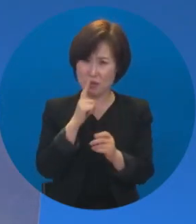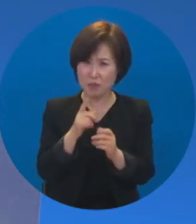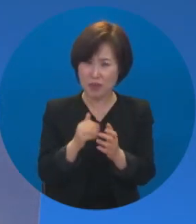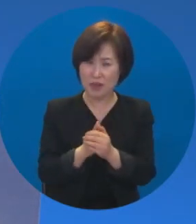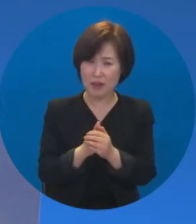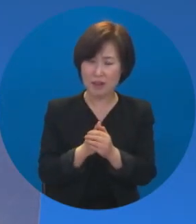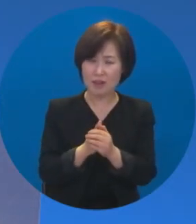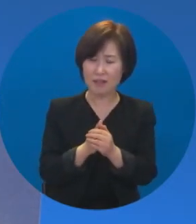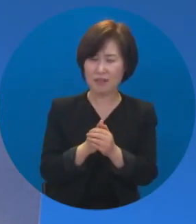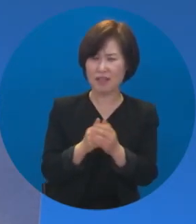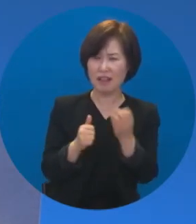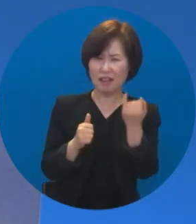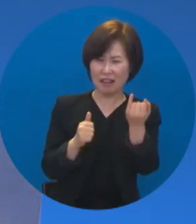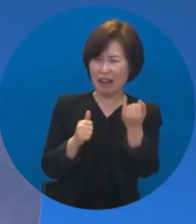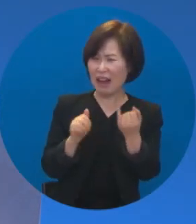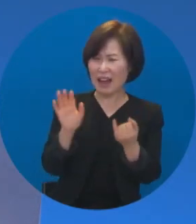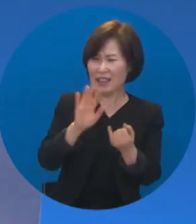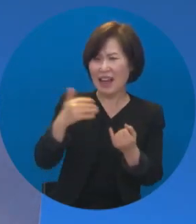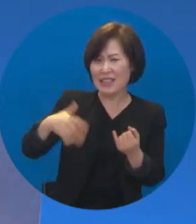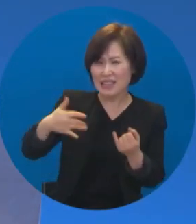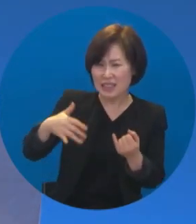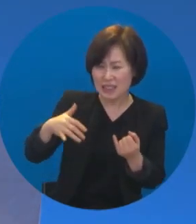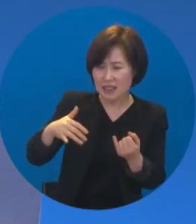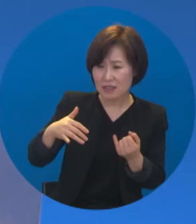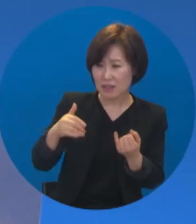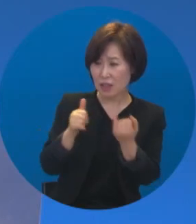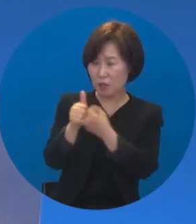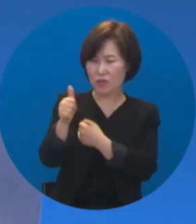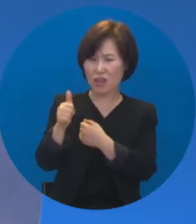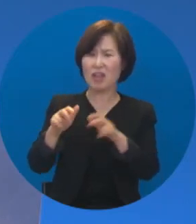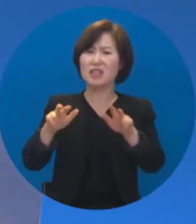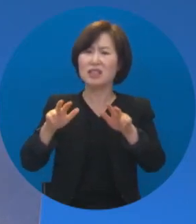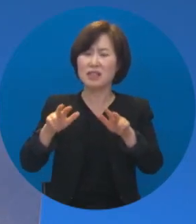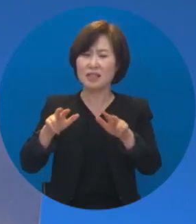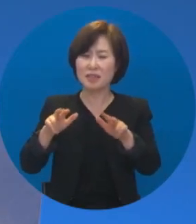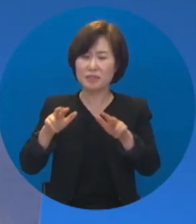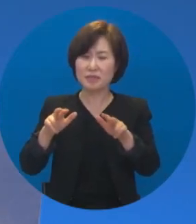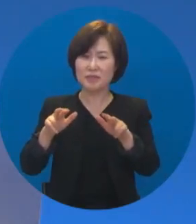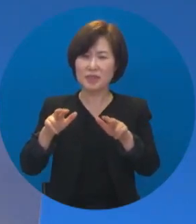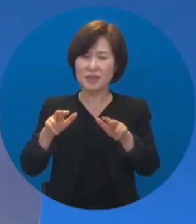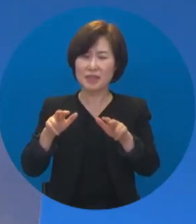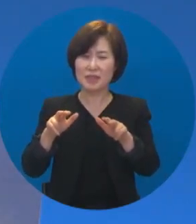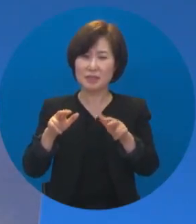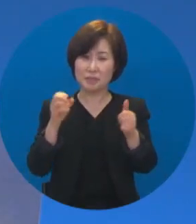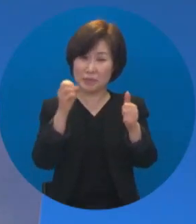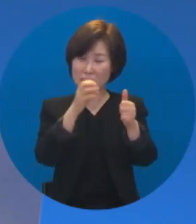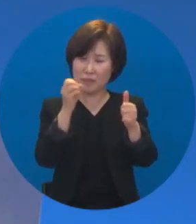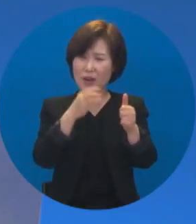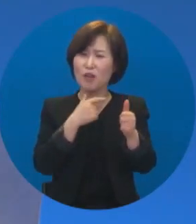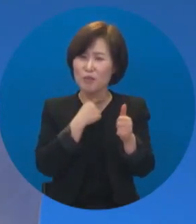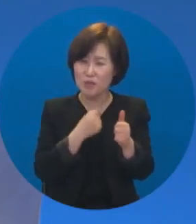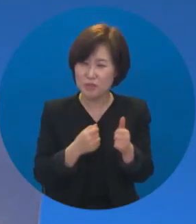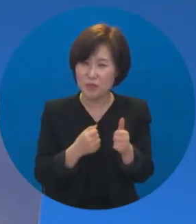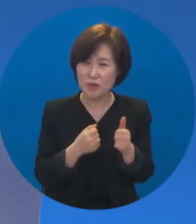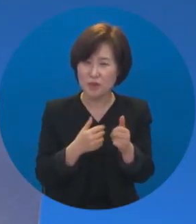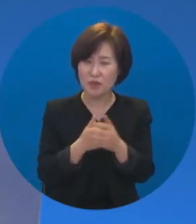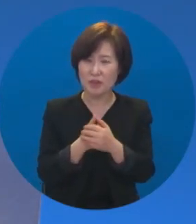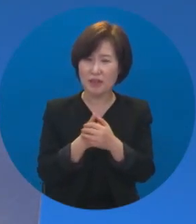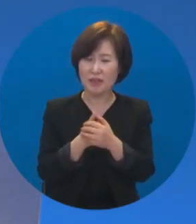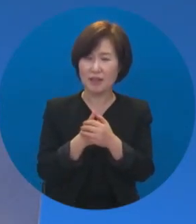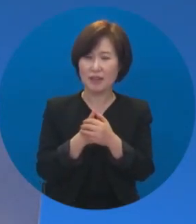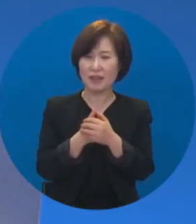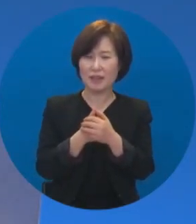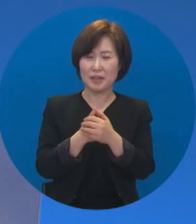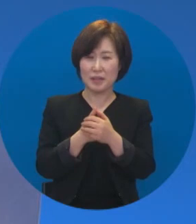나중에 볼 거야. 그러더니 아이에게 하고 싶다고, 잘 들리지 않았지만 저희가 알아들 수 있는 말로 아이에게 하고 싶은 말을